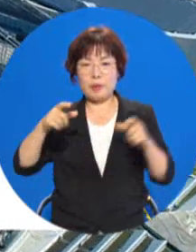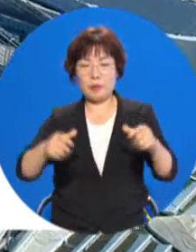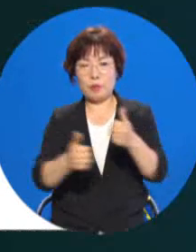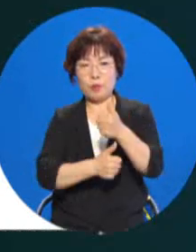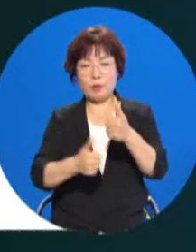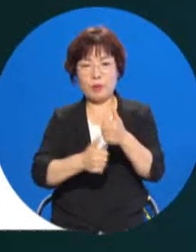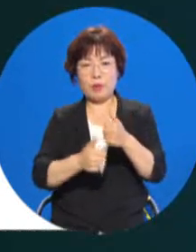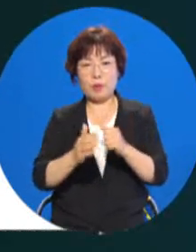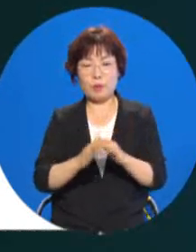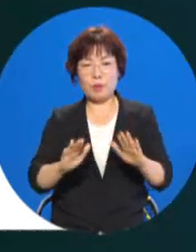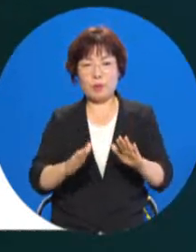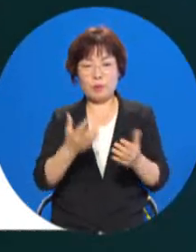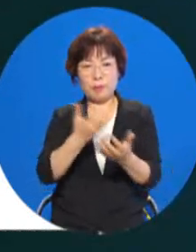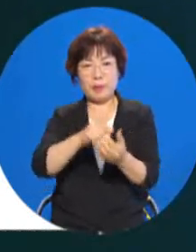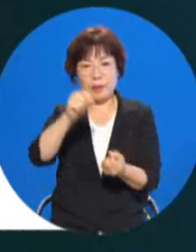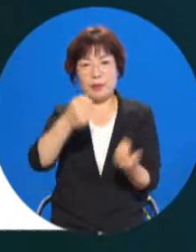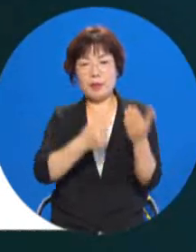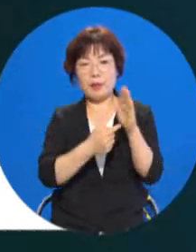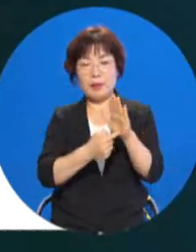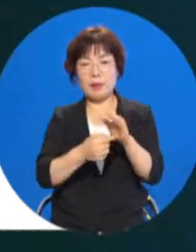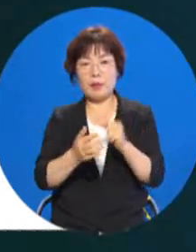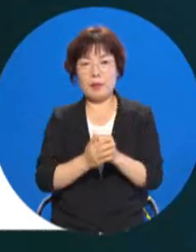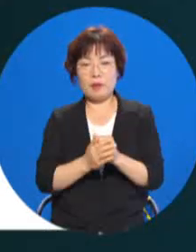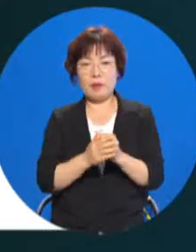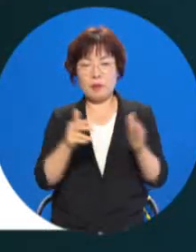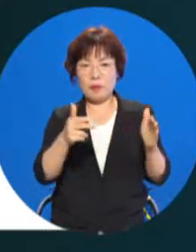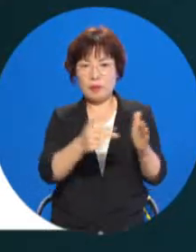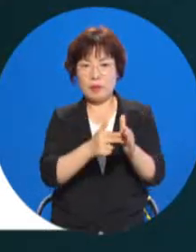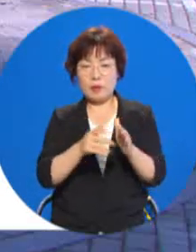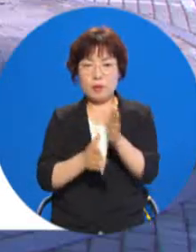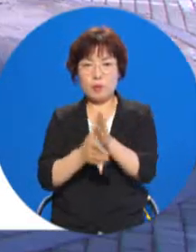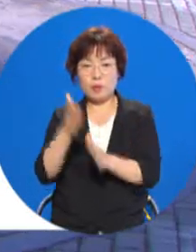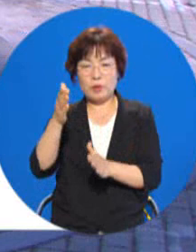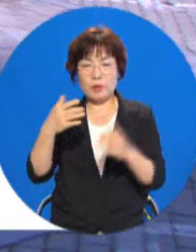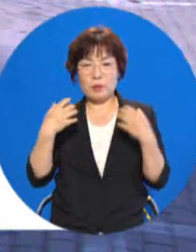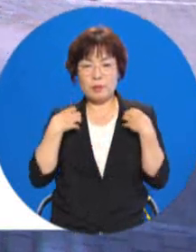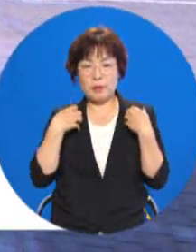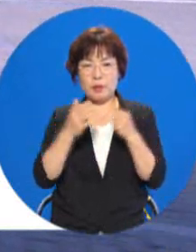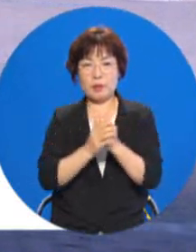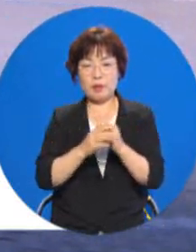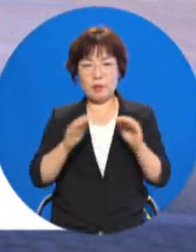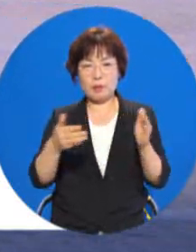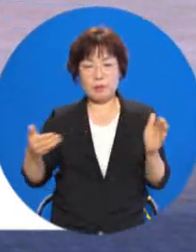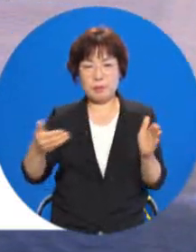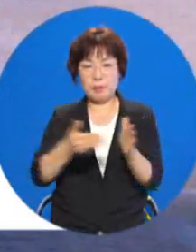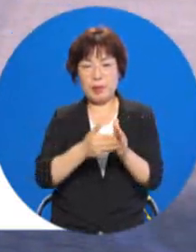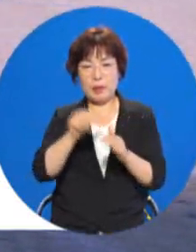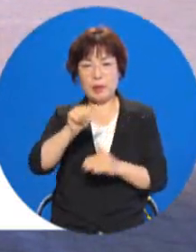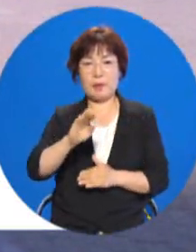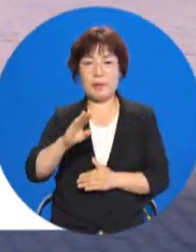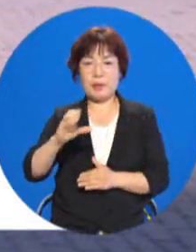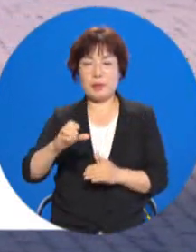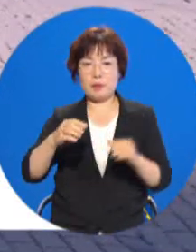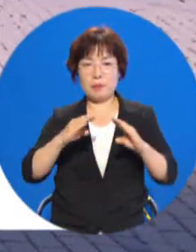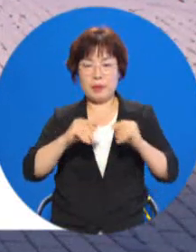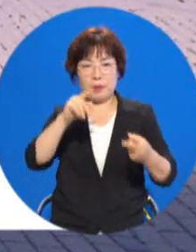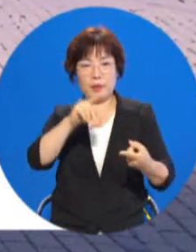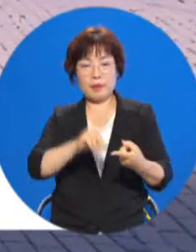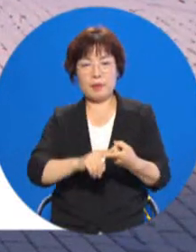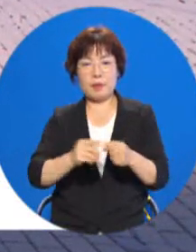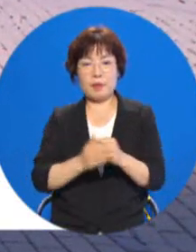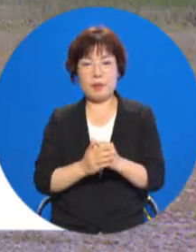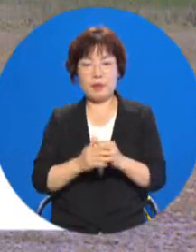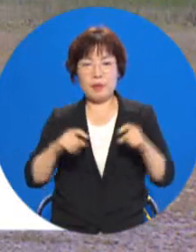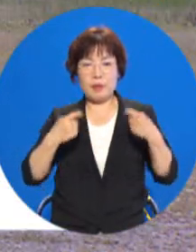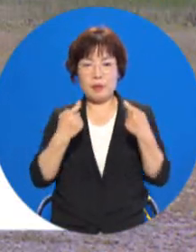박남회 특위는 오늘 보도자료를 내고 박남회 재단과 여수시 측에 박남회장 크루즈보드 측 ABC 필지에 대해